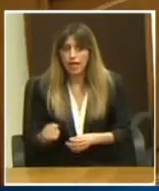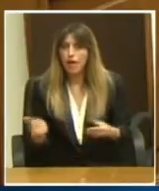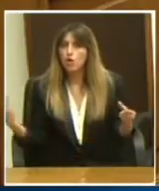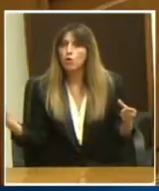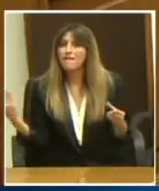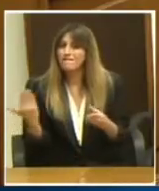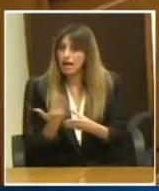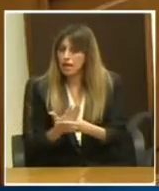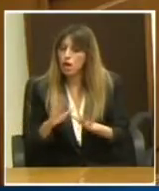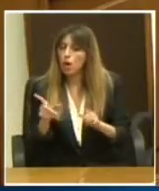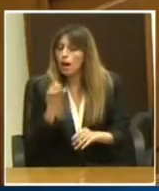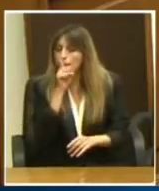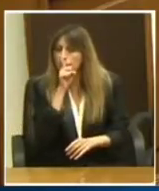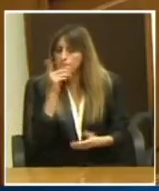σιρτάριν»